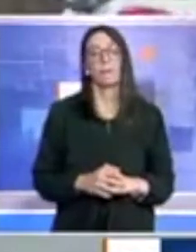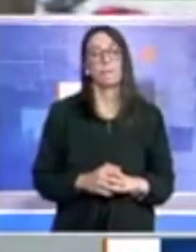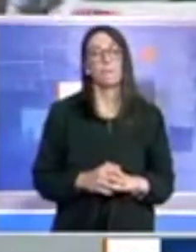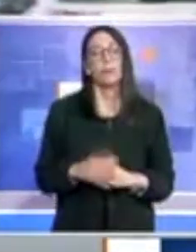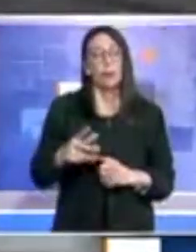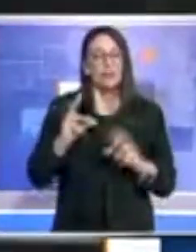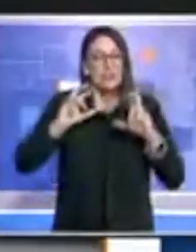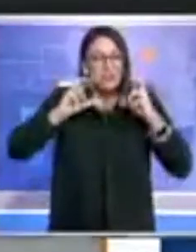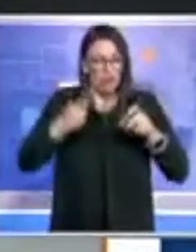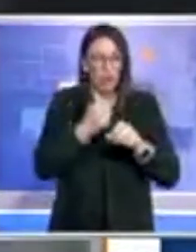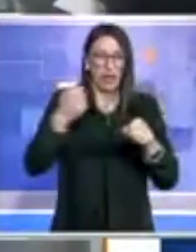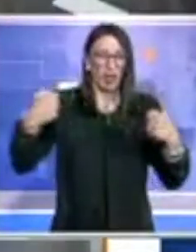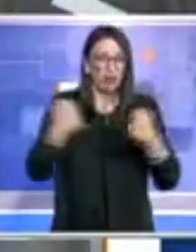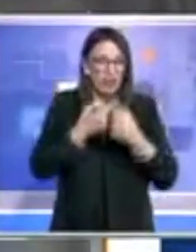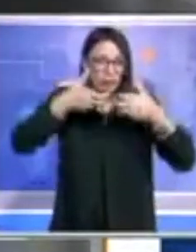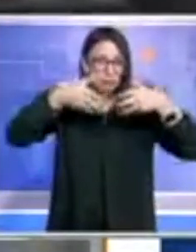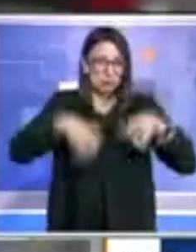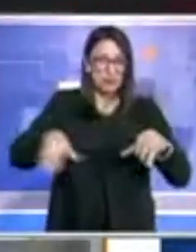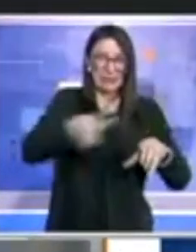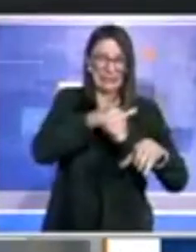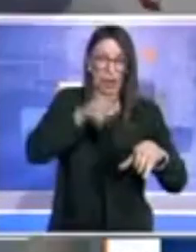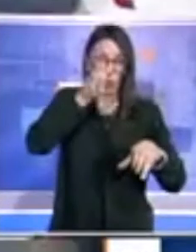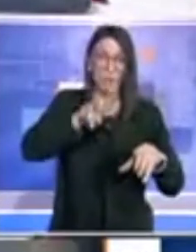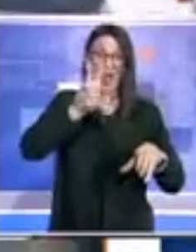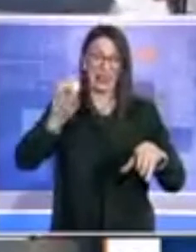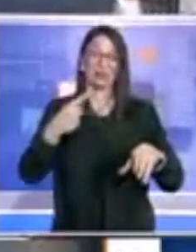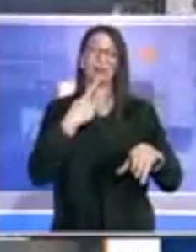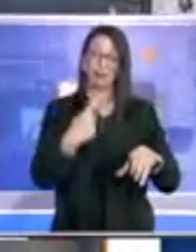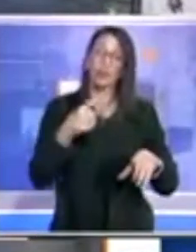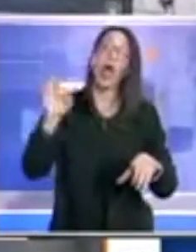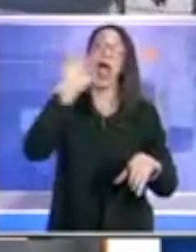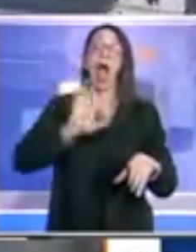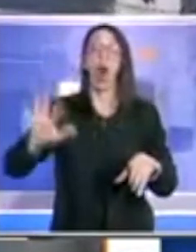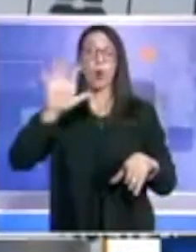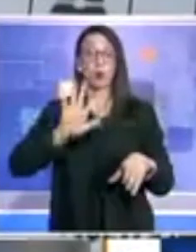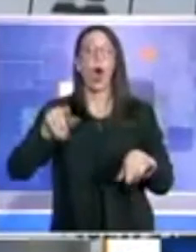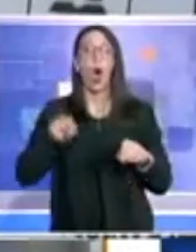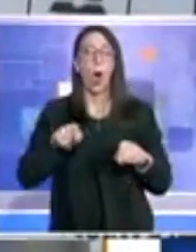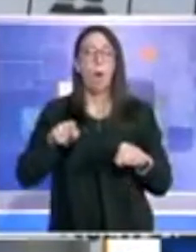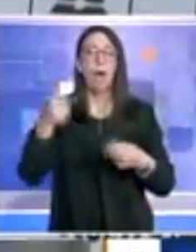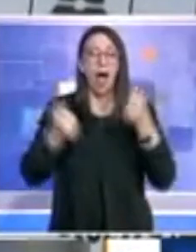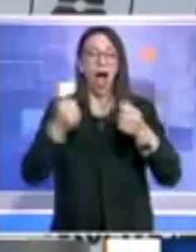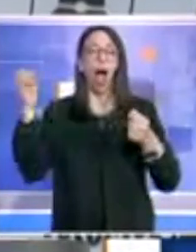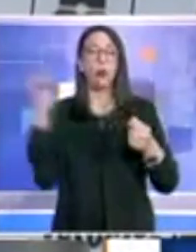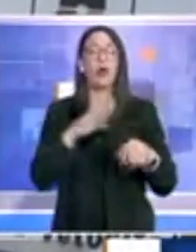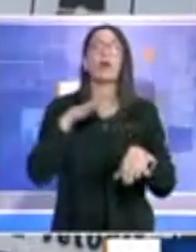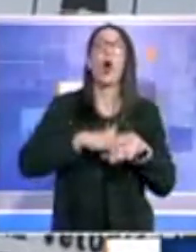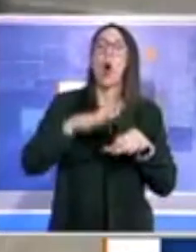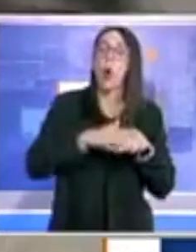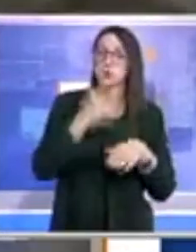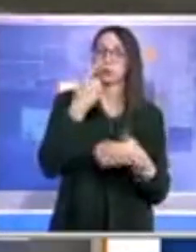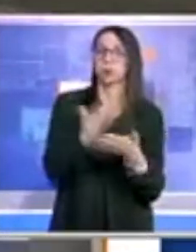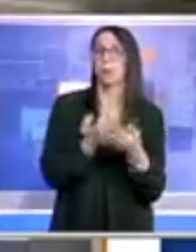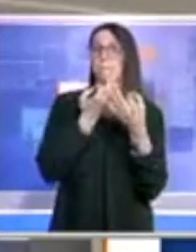nello sforzo per dimezzare gli incidenti stradali entro il 2030 come chiesto dall'Unione Europea l'autovelox va utilizzato nel modo più